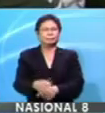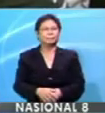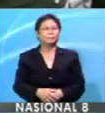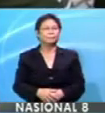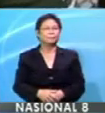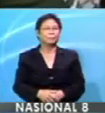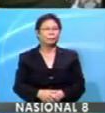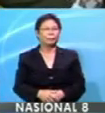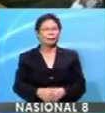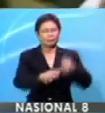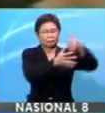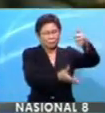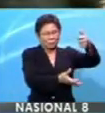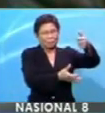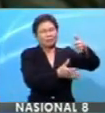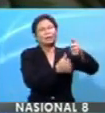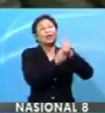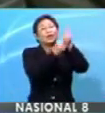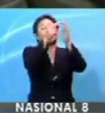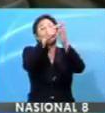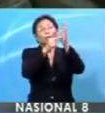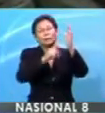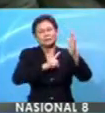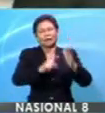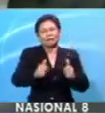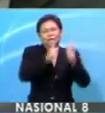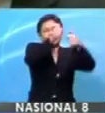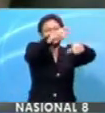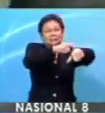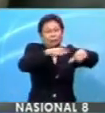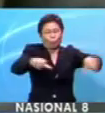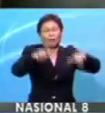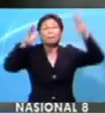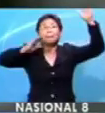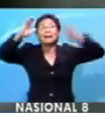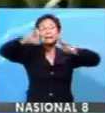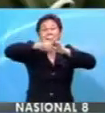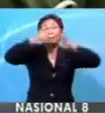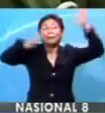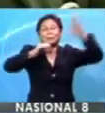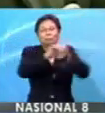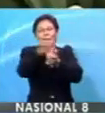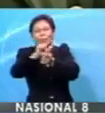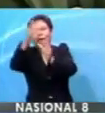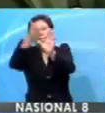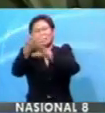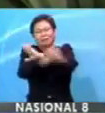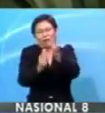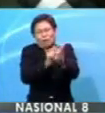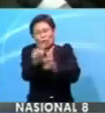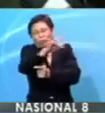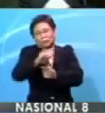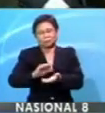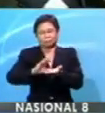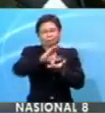Islam dana patuh syariah yang pertama kali dilaksana di Malaysia itu mendapat kelulusan bank negara dan akan